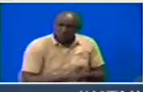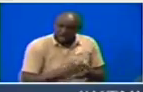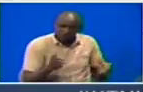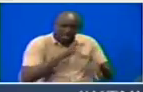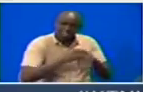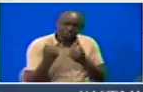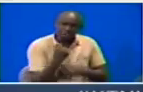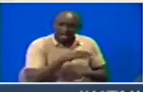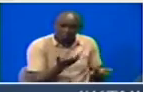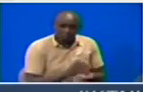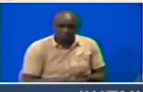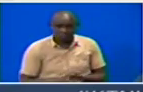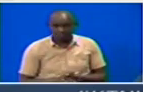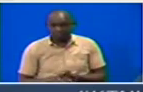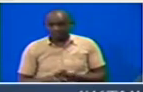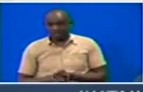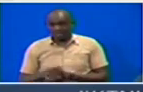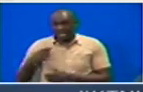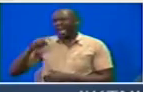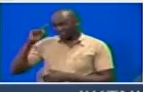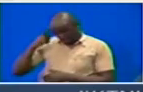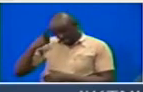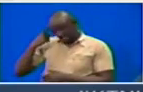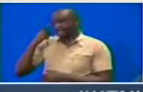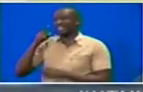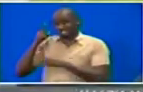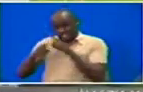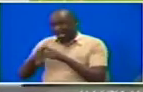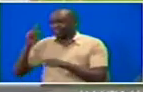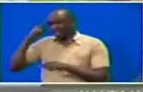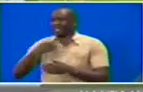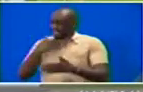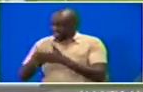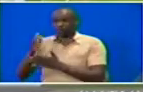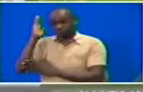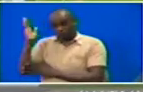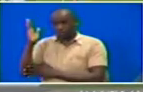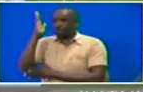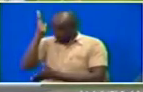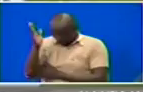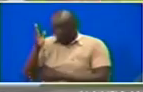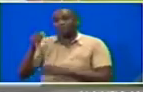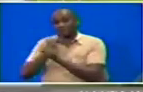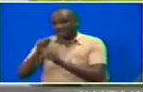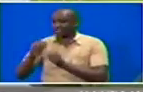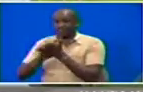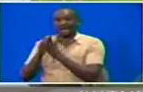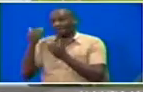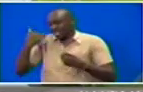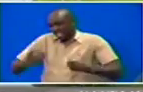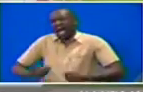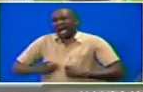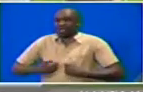Sure. Nafikiri miaka zinakimbia. Ni neema tu. Alafu Mungu utuisha. Ya,